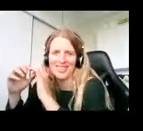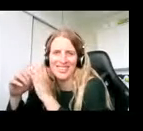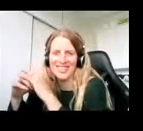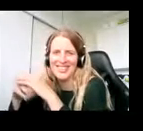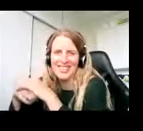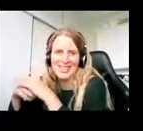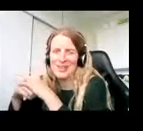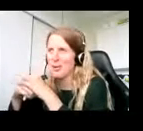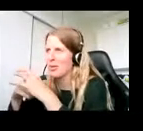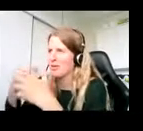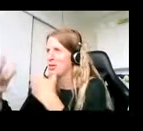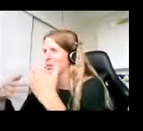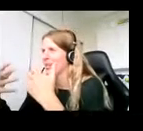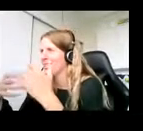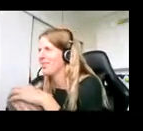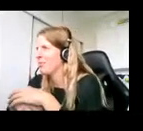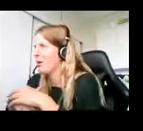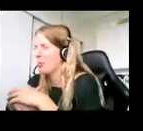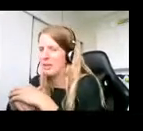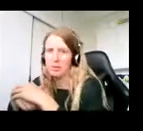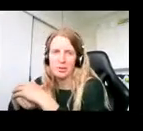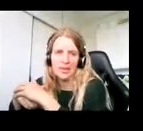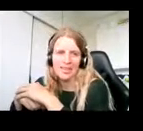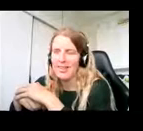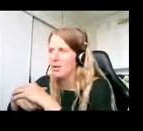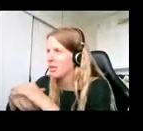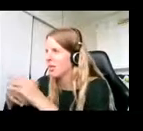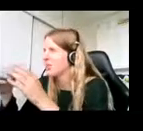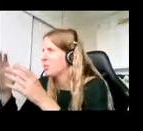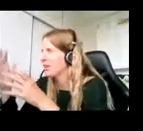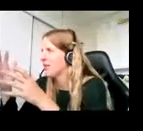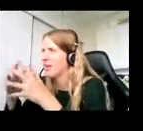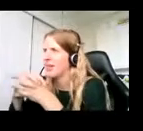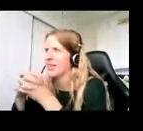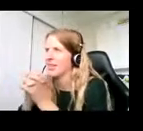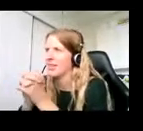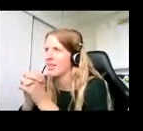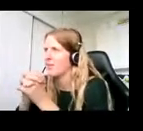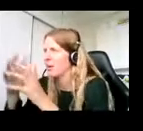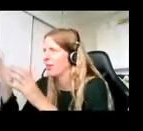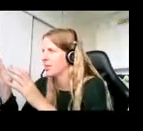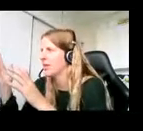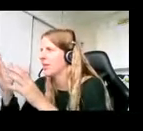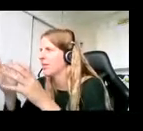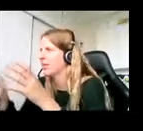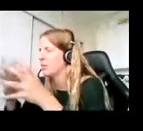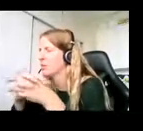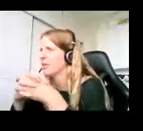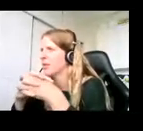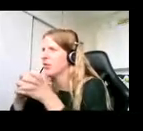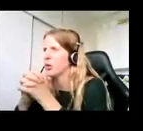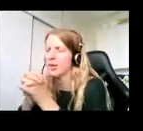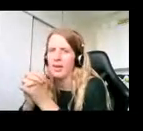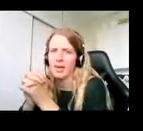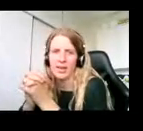moet luisteren, om het even zo wat meer up-tempo te maken. Ook Simon en Fedra gaan straks, Fedra van Sint-Niklaas en Simon